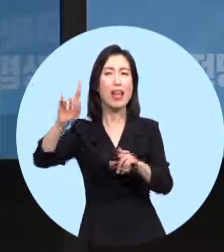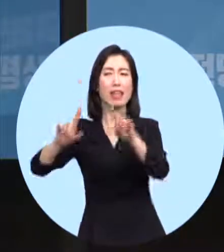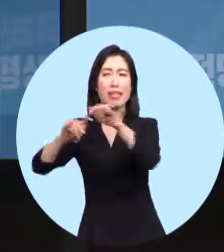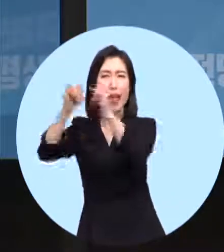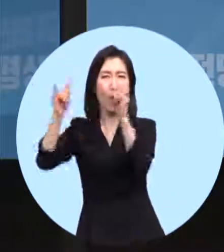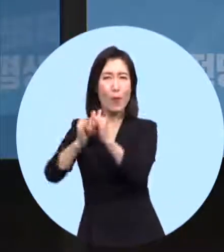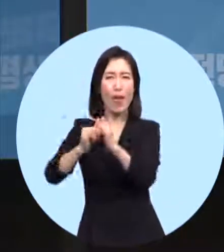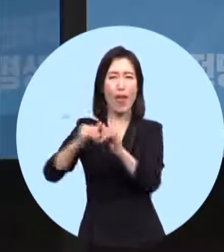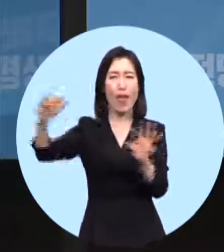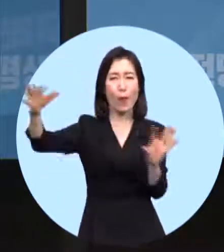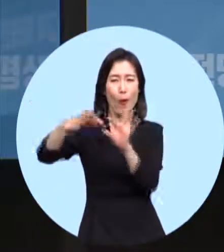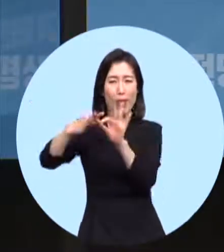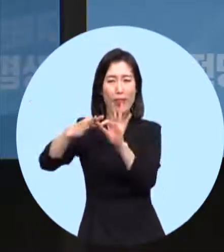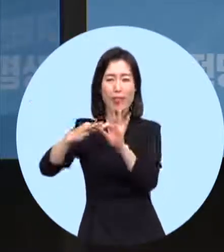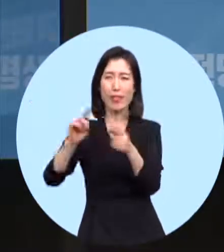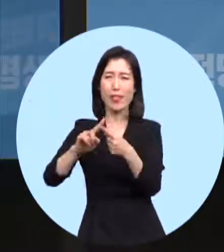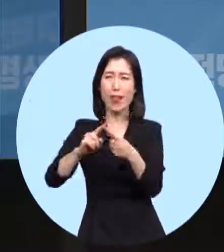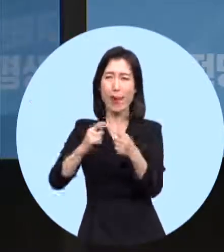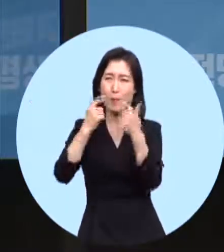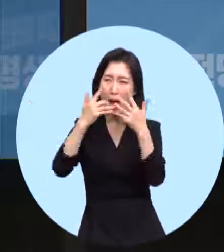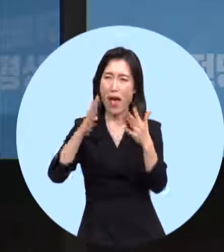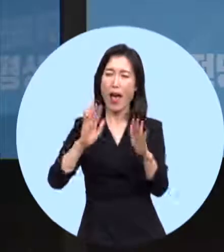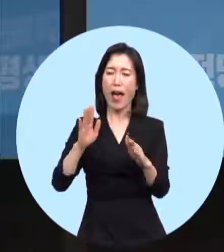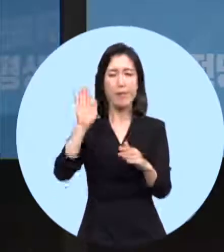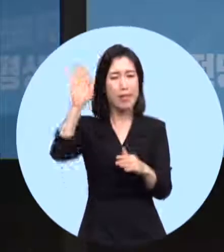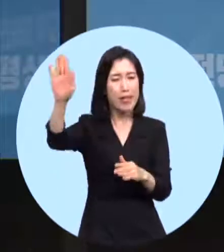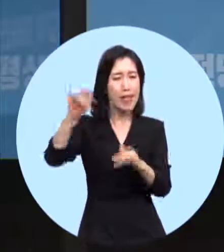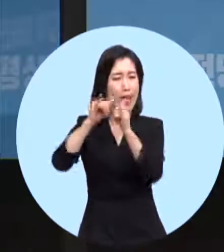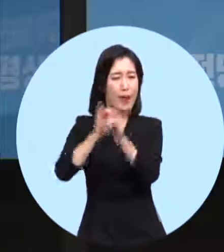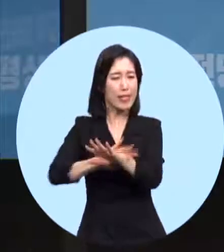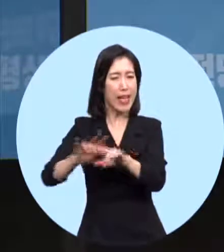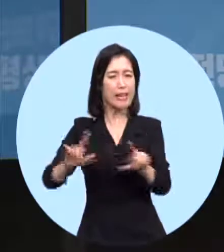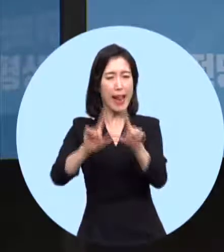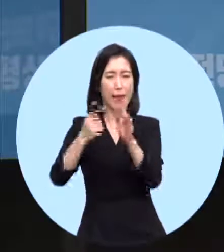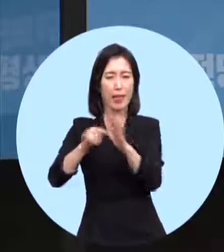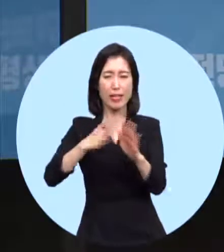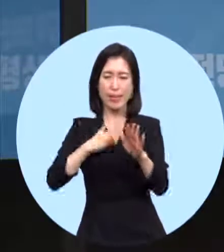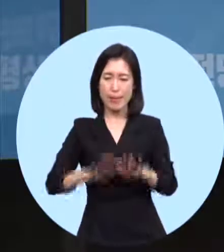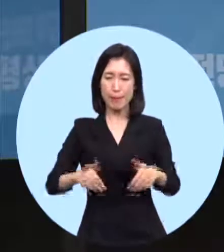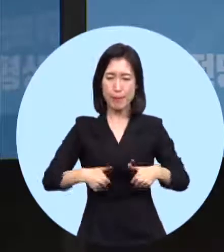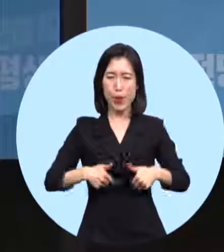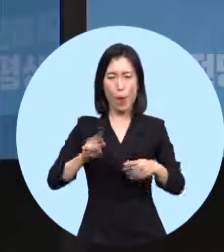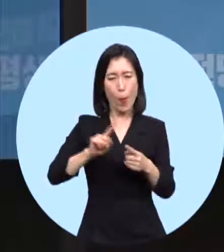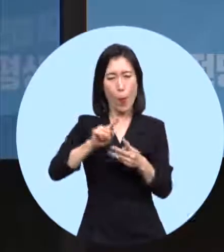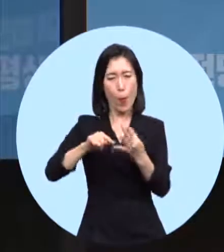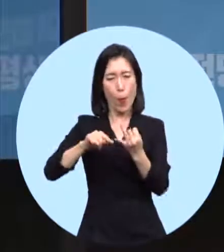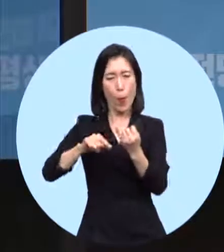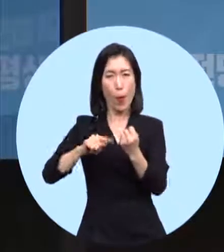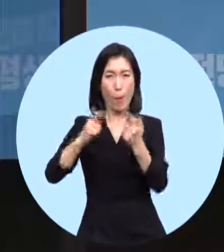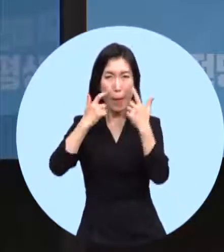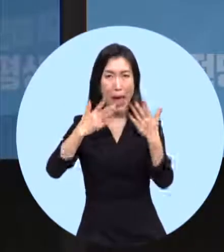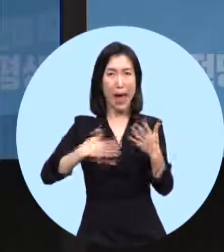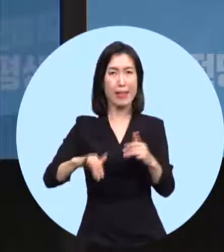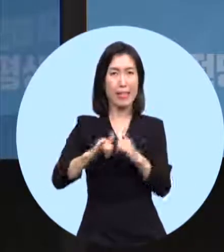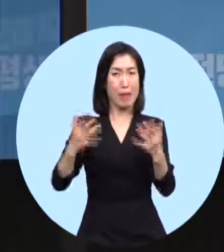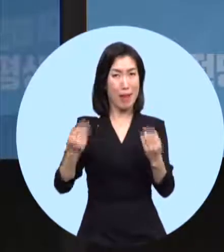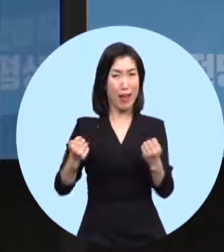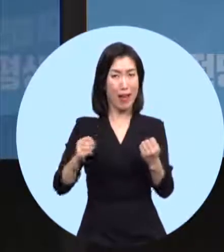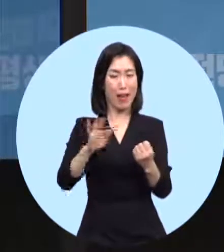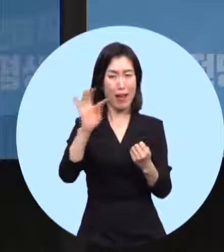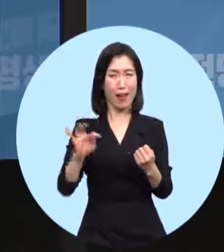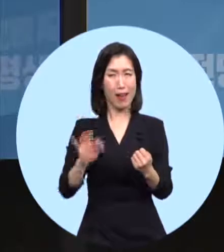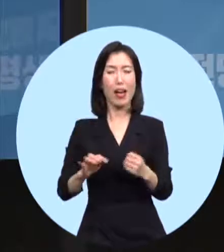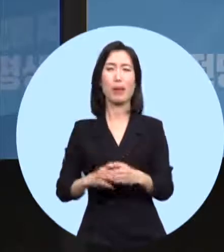질이 향상되는지를 과연 얼마만큼 파악하는 주민들이 많을까라는 것을 생각한다면요. 약간 엉뚱할 수